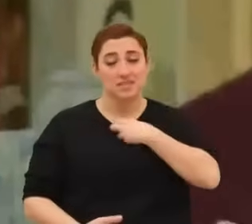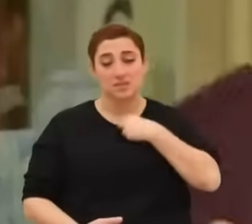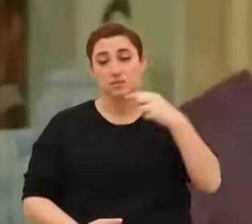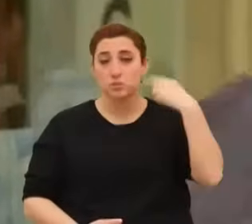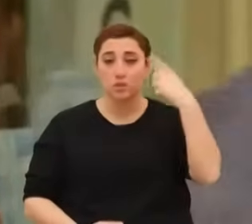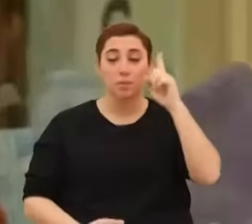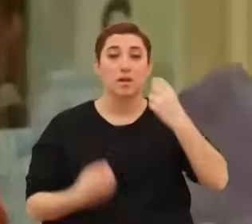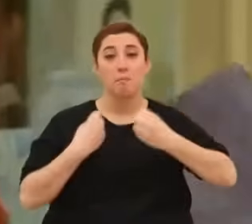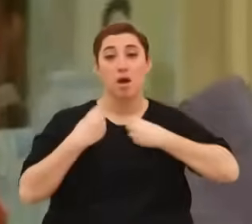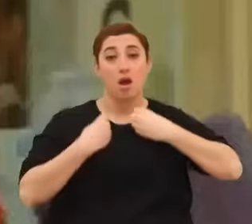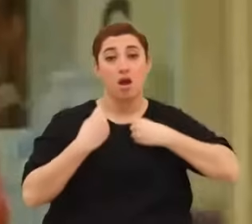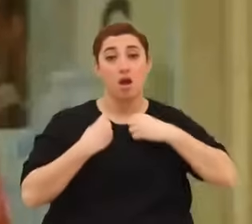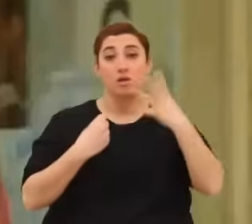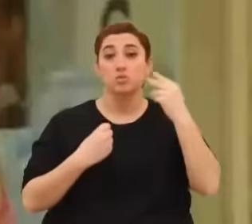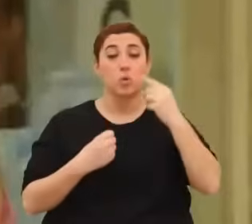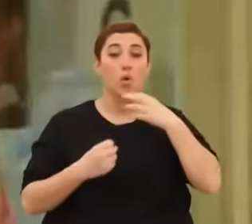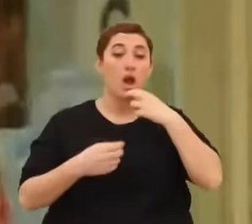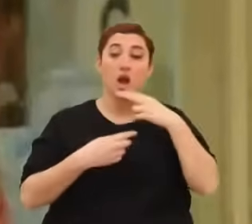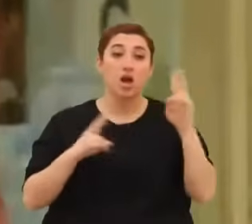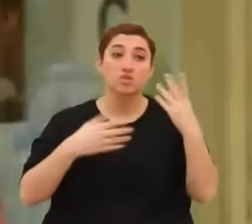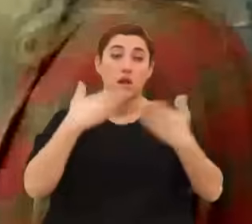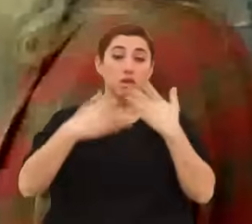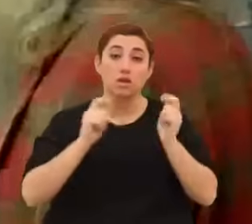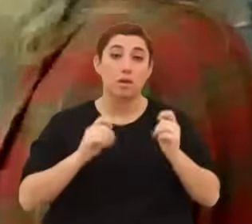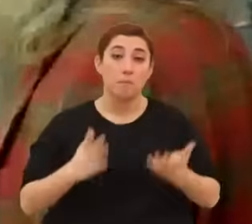dertli düşünen bir bakkal çok şey ifade edebilir.